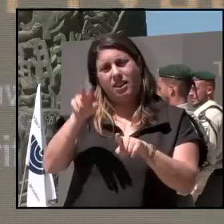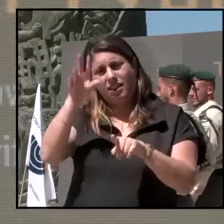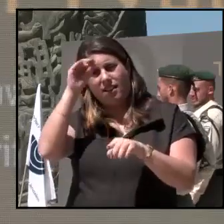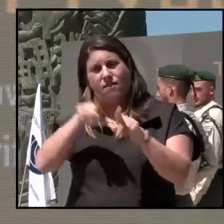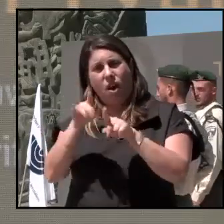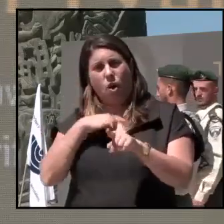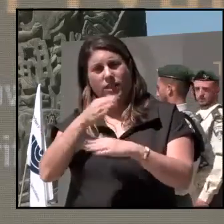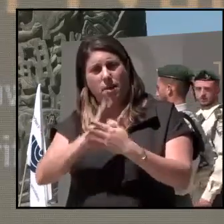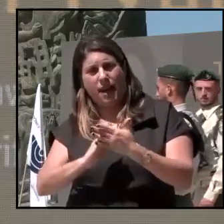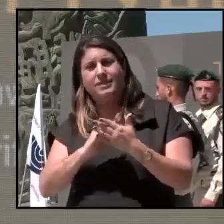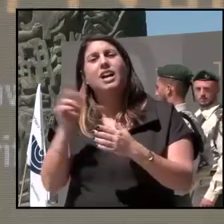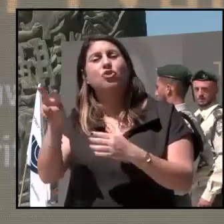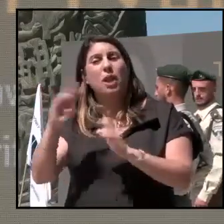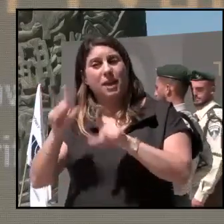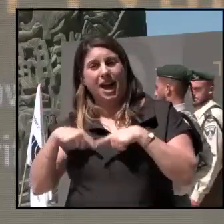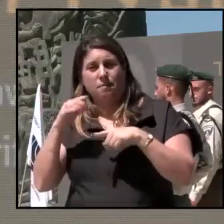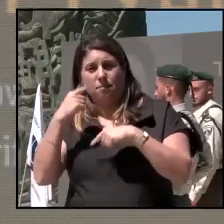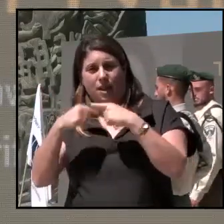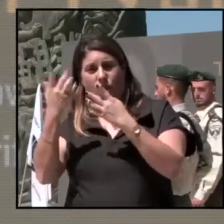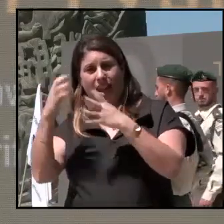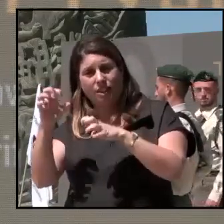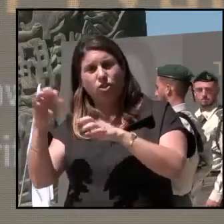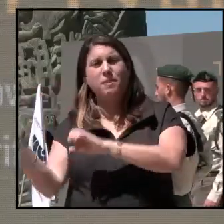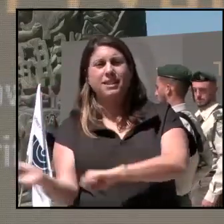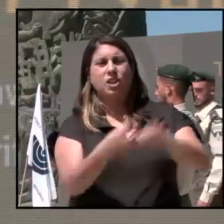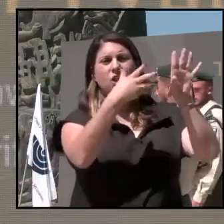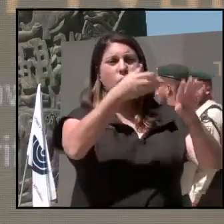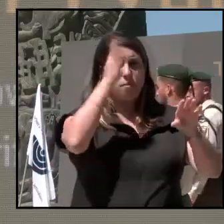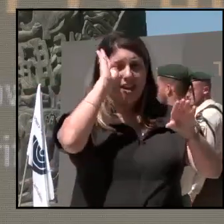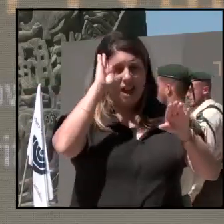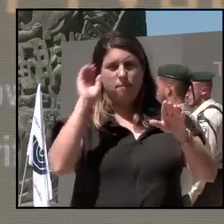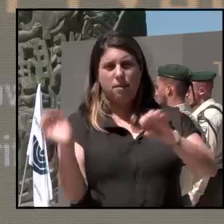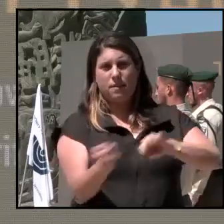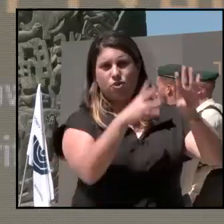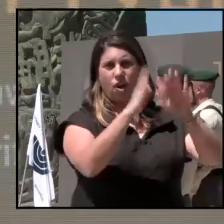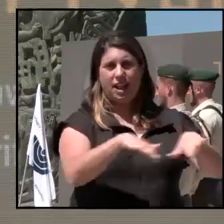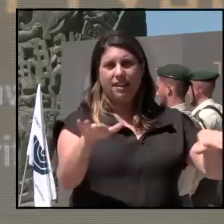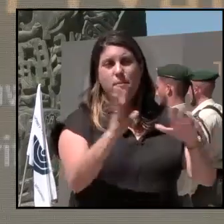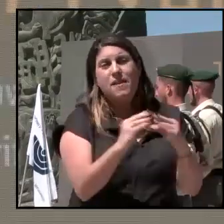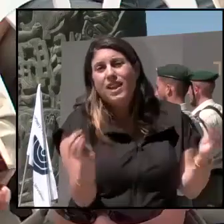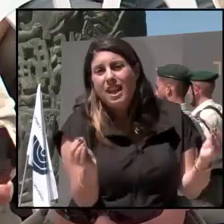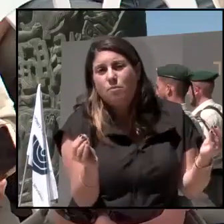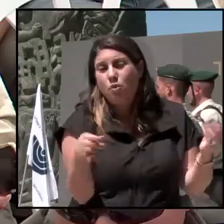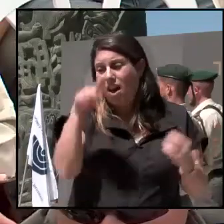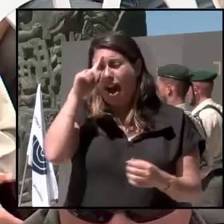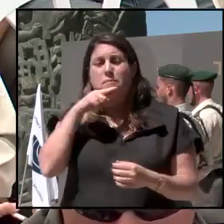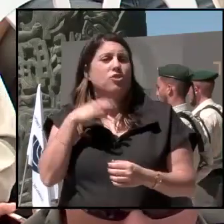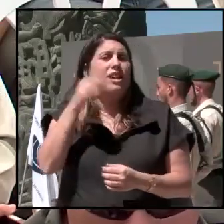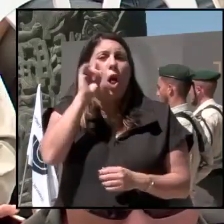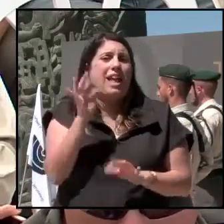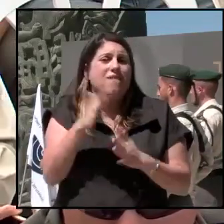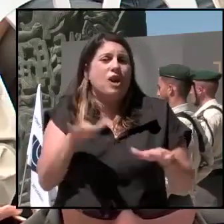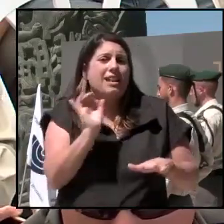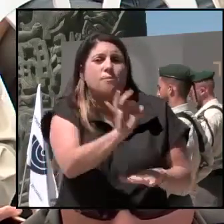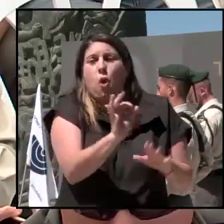שניהם בחיים בשנות ה-90 לחייהם, שנשלחו לבלגיה בקינדר טרנספורט, למעשה נעלמו כליל, לא היה לו מושג איפה הם, אם